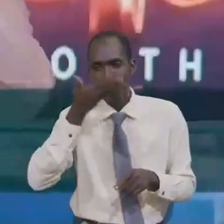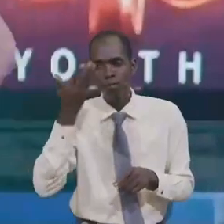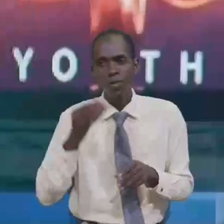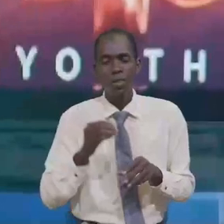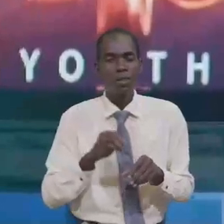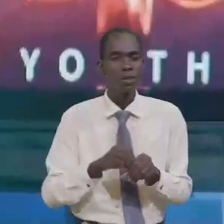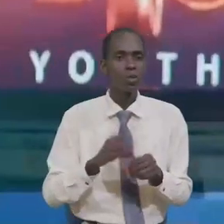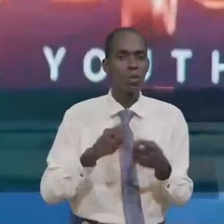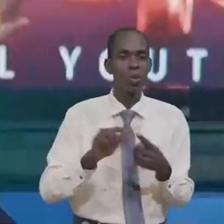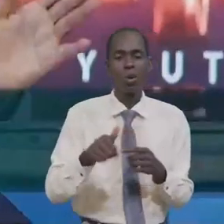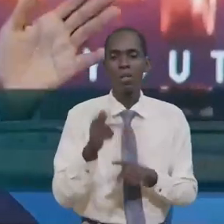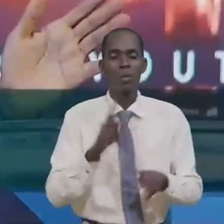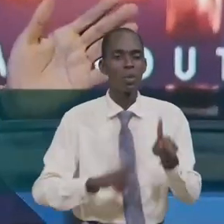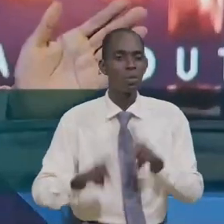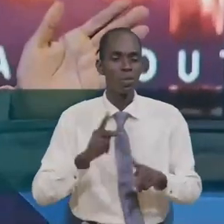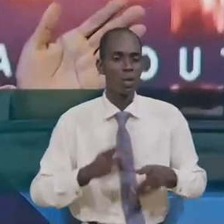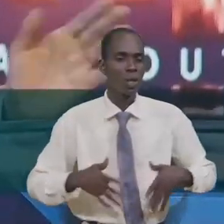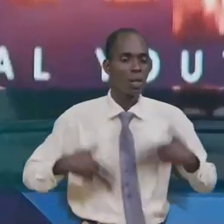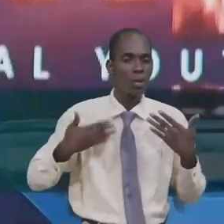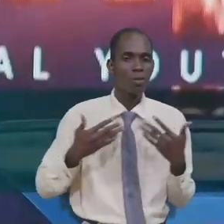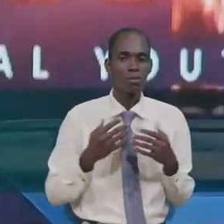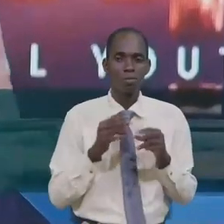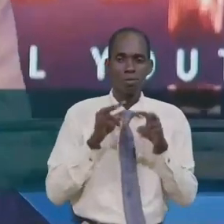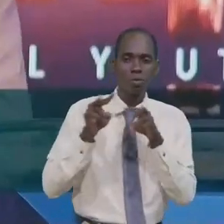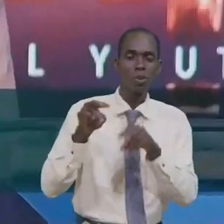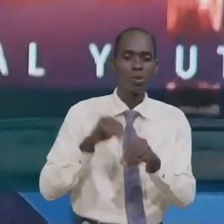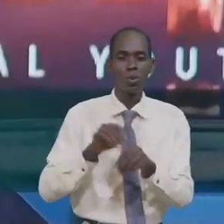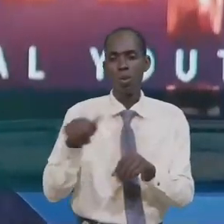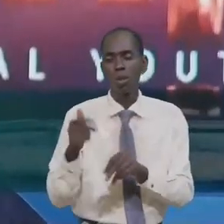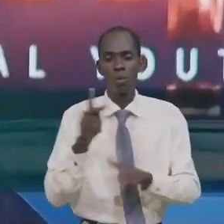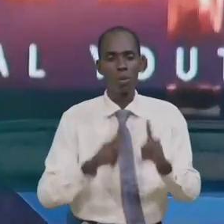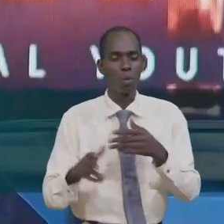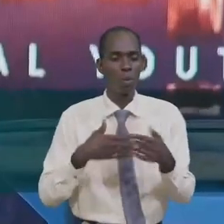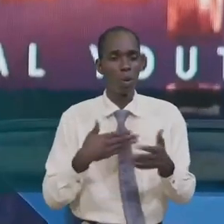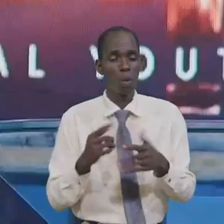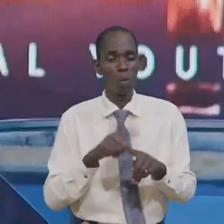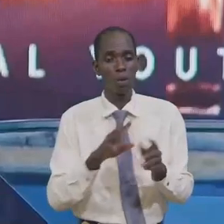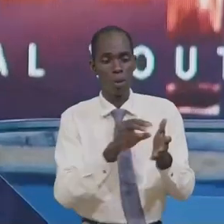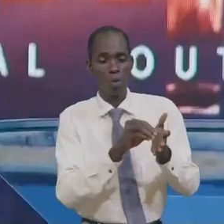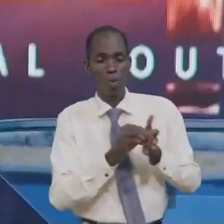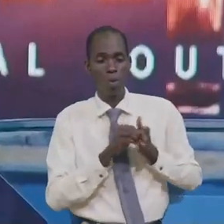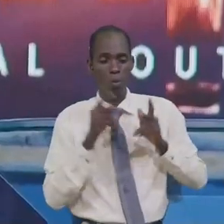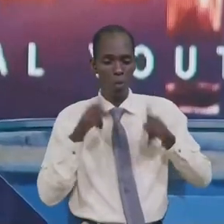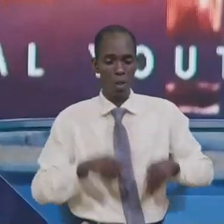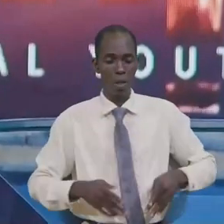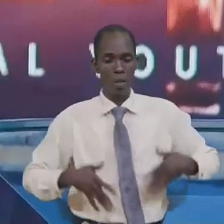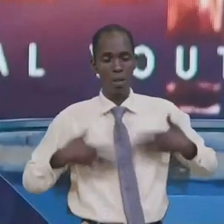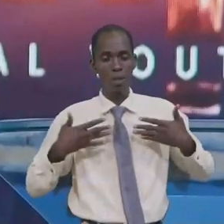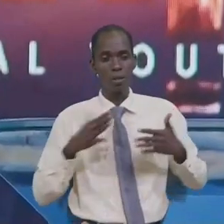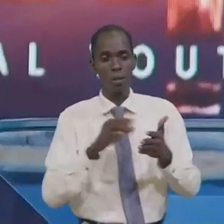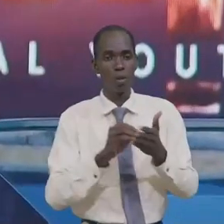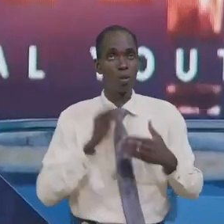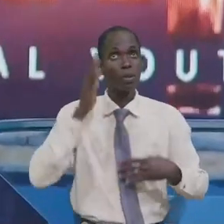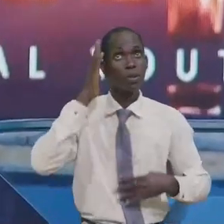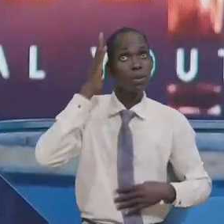il se mêle de ce qui les concerne pas la vie à eux leur destiné à eux leur